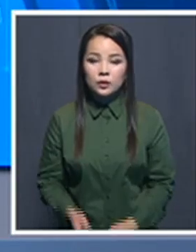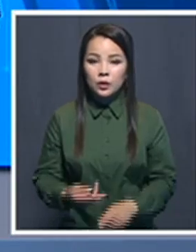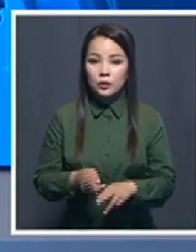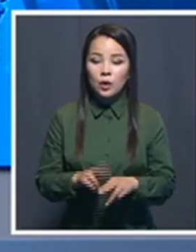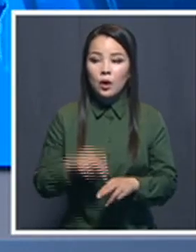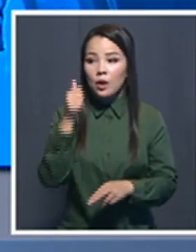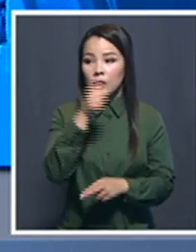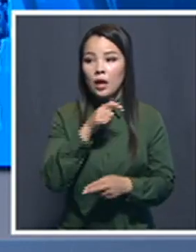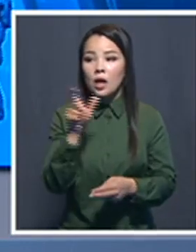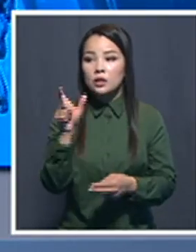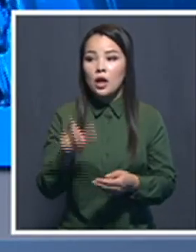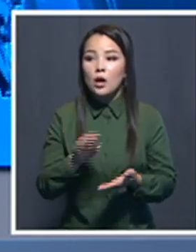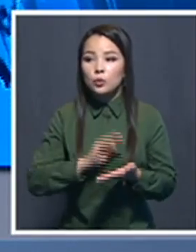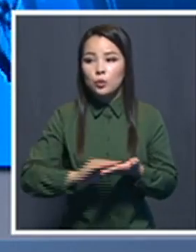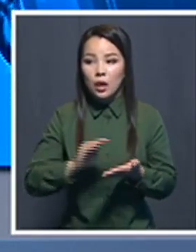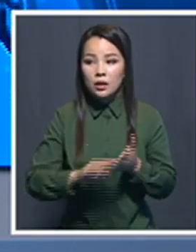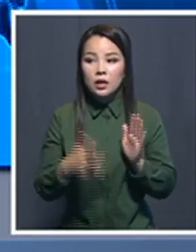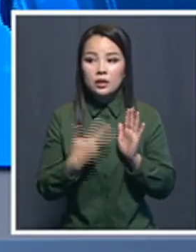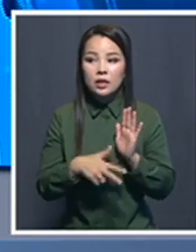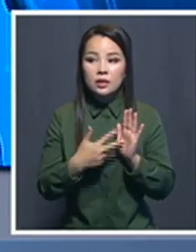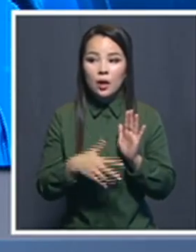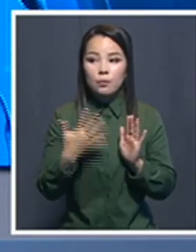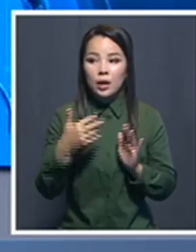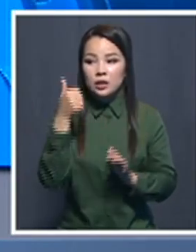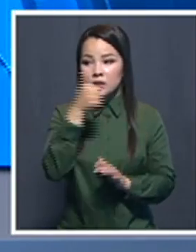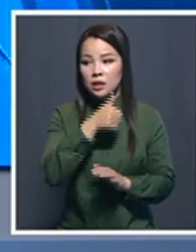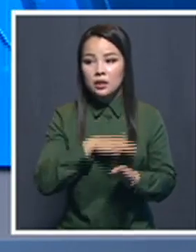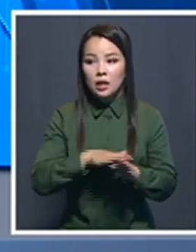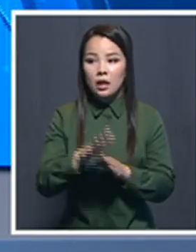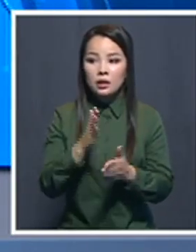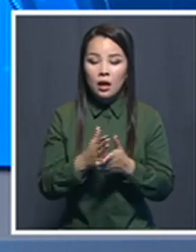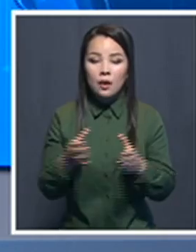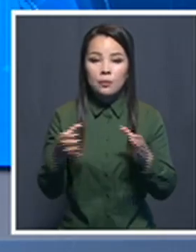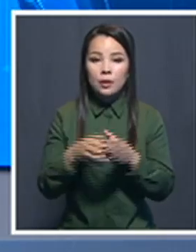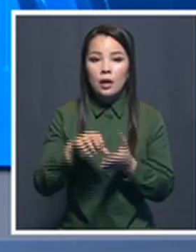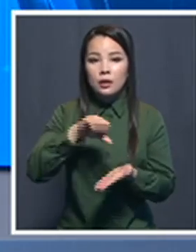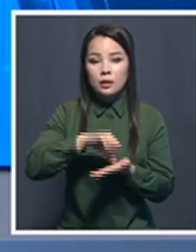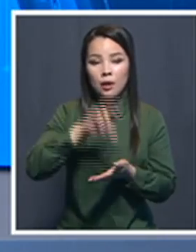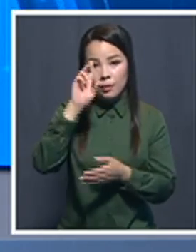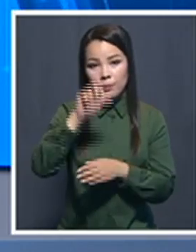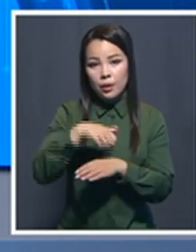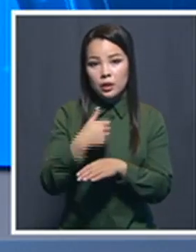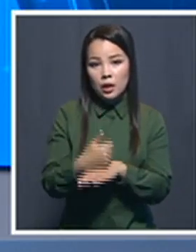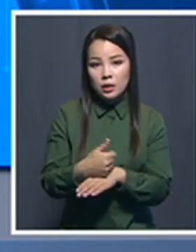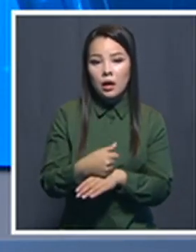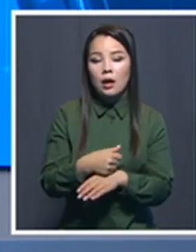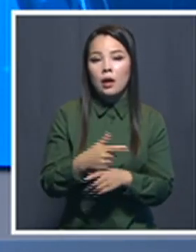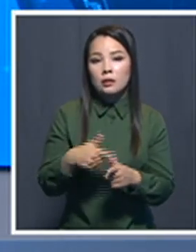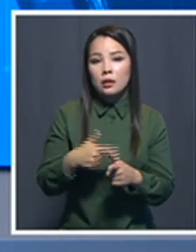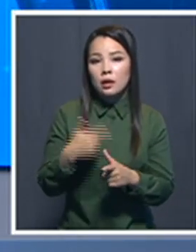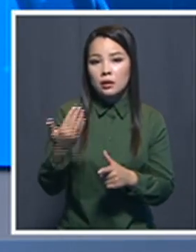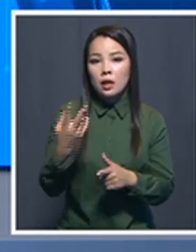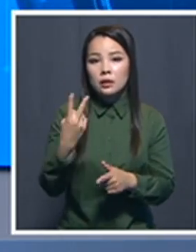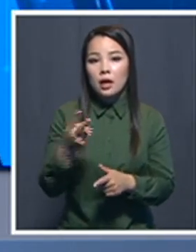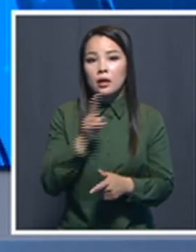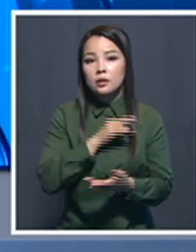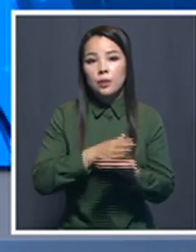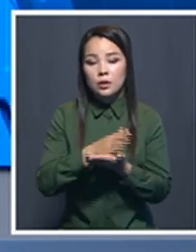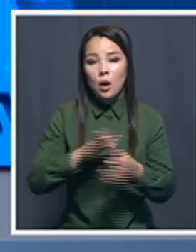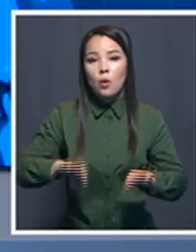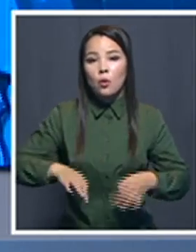Биыл жазушылар одағына 85 жыл. Осы мерейтойға орай ұйымның игілігі үшін мемлекет басшысының атынан екі қызметтік көлік сыйға